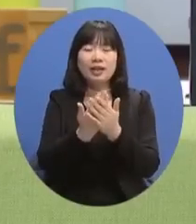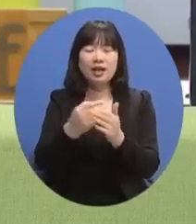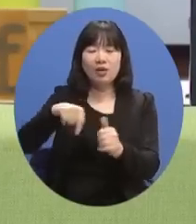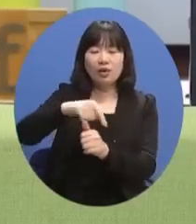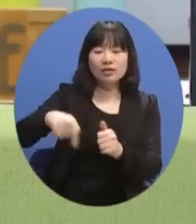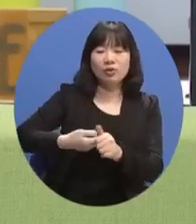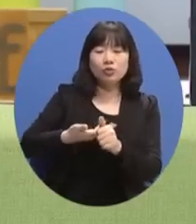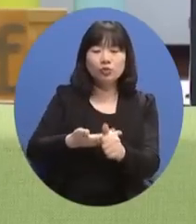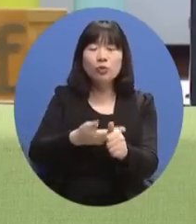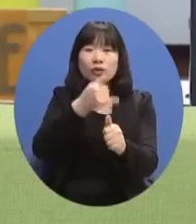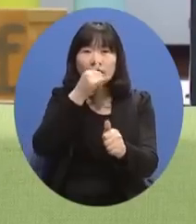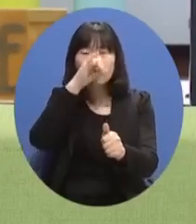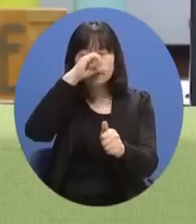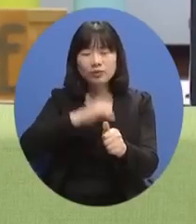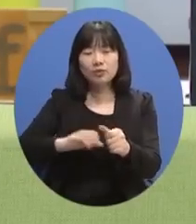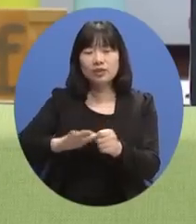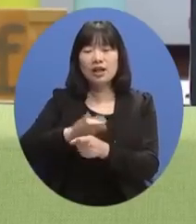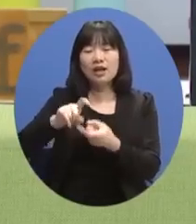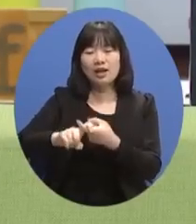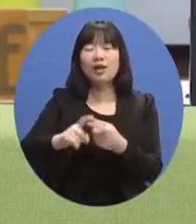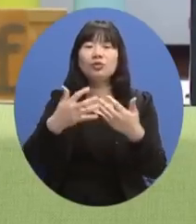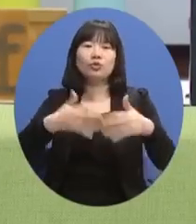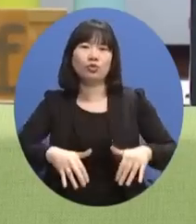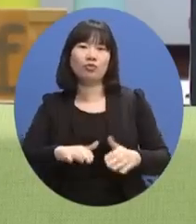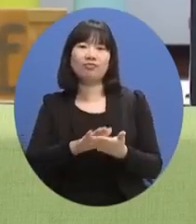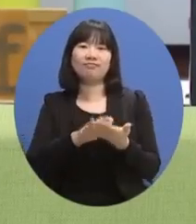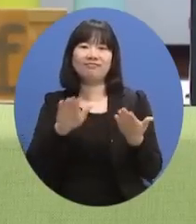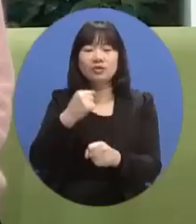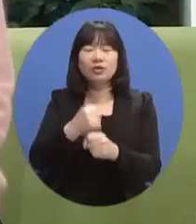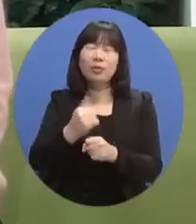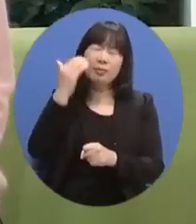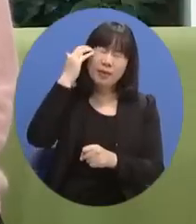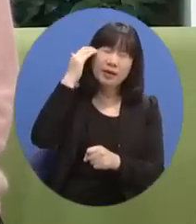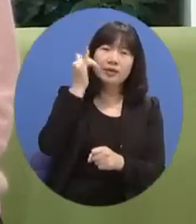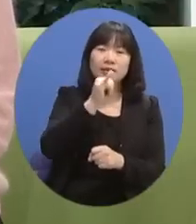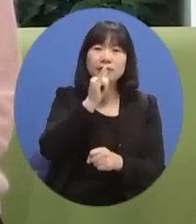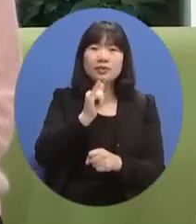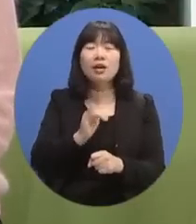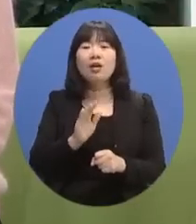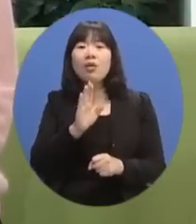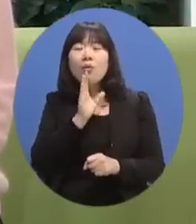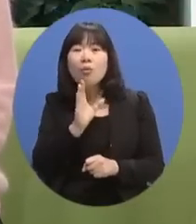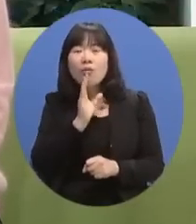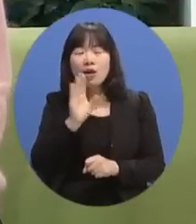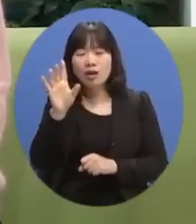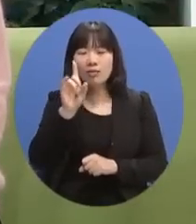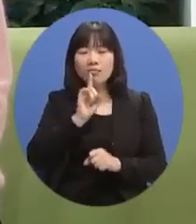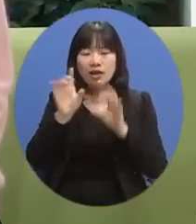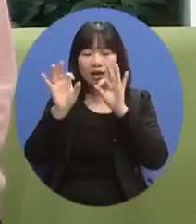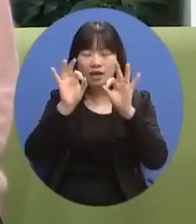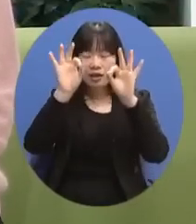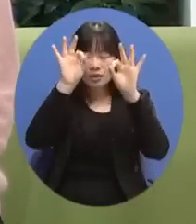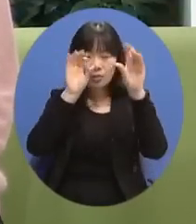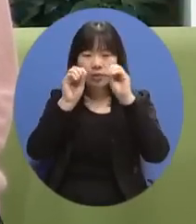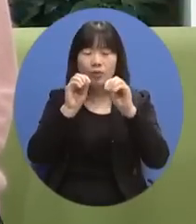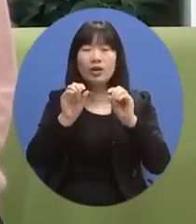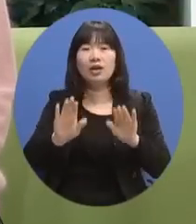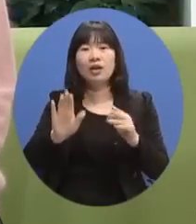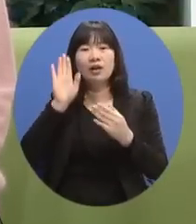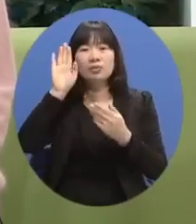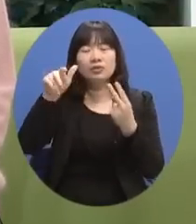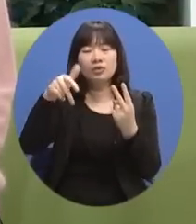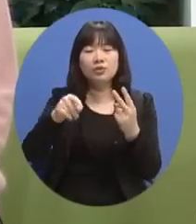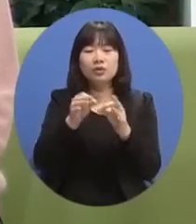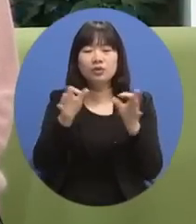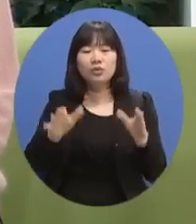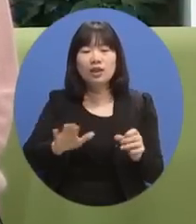것 이런 것들이 좋은 애착 형성의 조건이라고 할 수가 있습니다. 참 애착 중요하죠. 말씀 들어보니까. 네. 그래서 앞으로 2주 동안